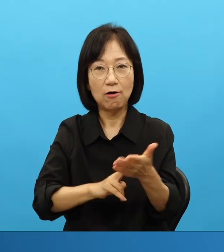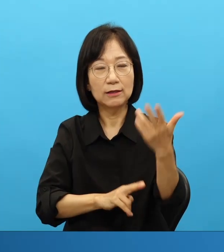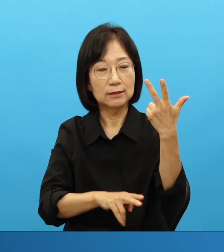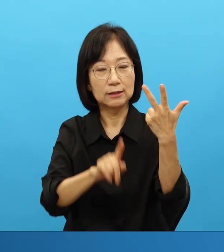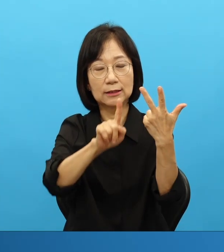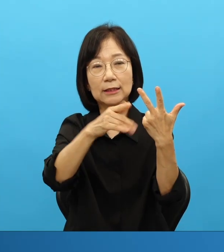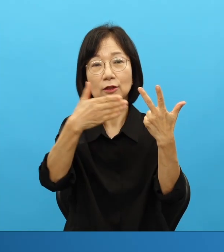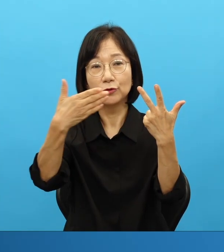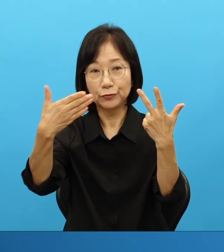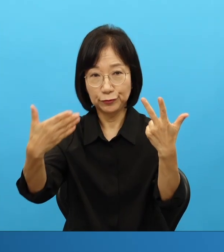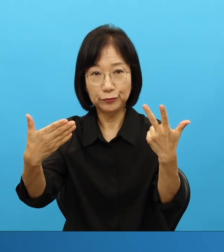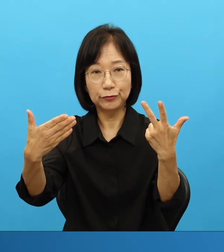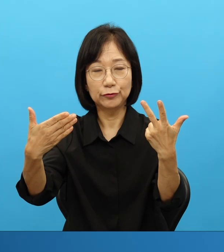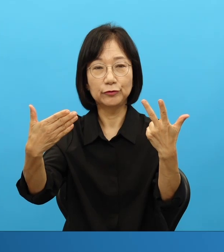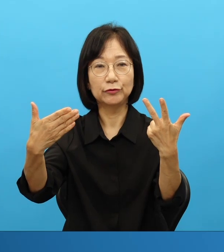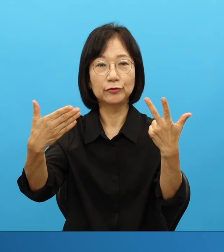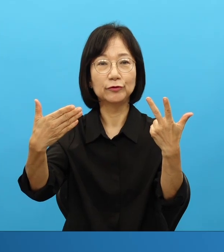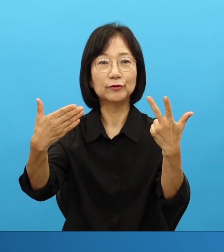9.